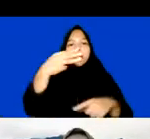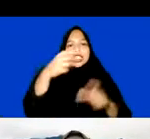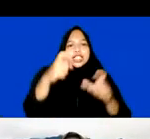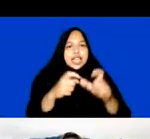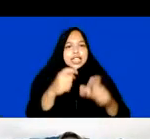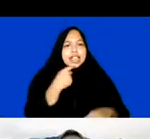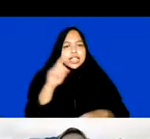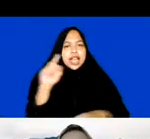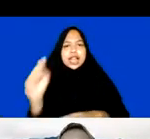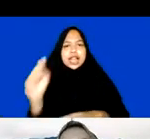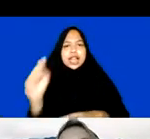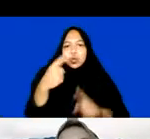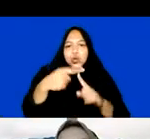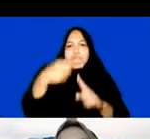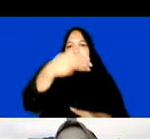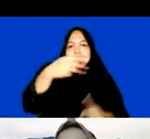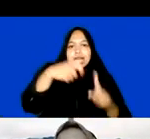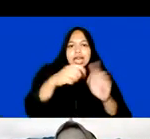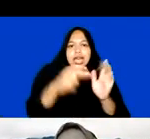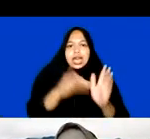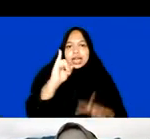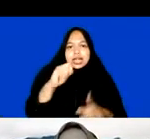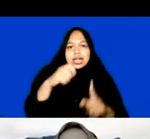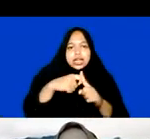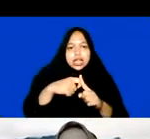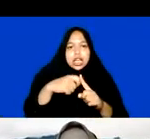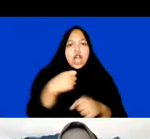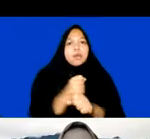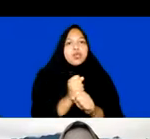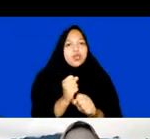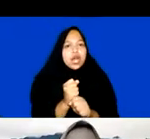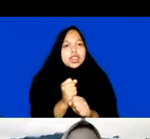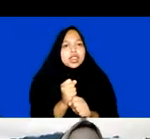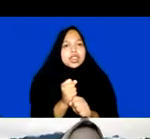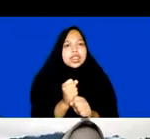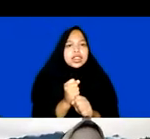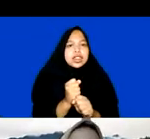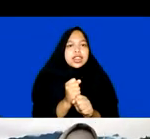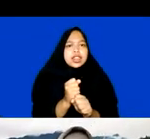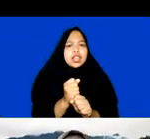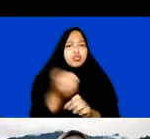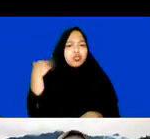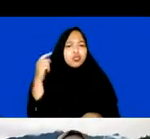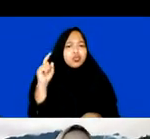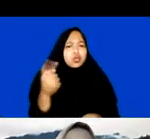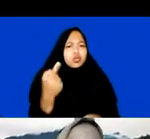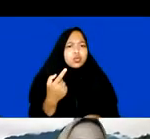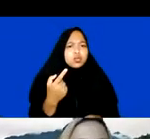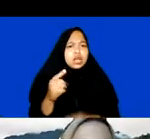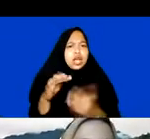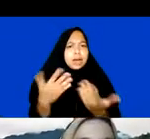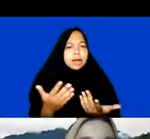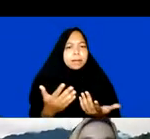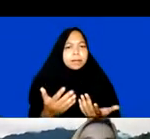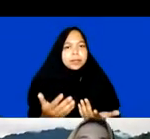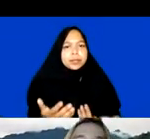ya. Proses pembuatan apa namanya tadi di awalnya tadi pirografi ya